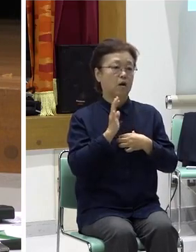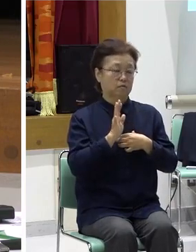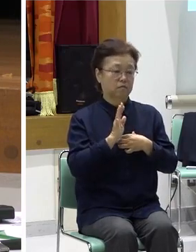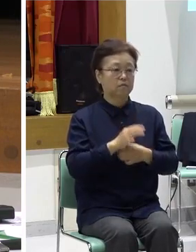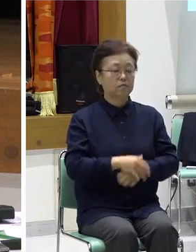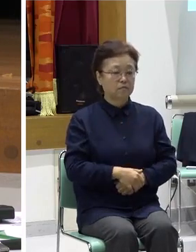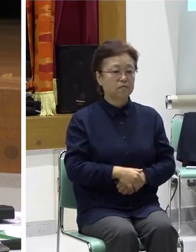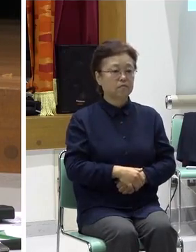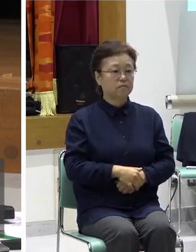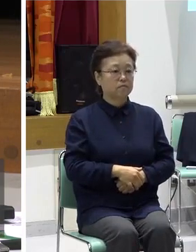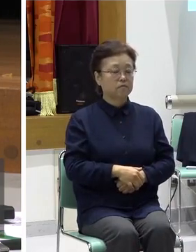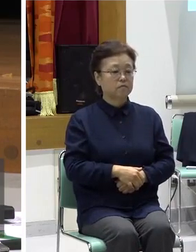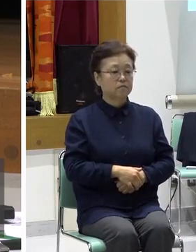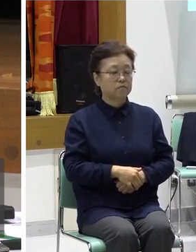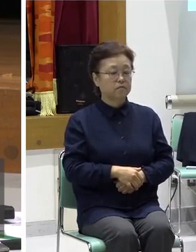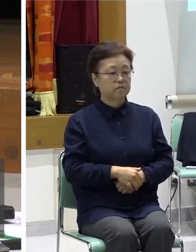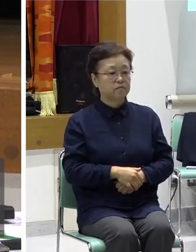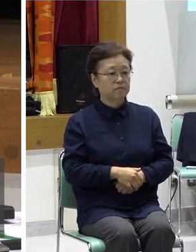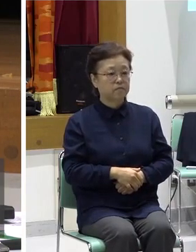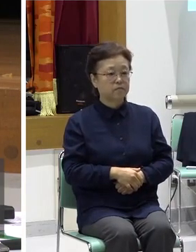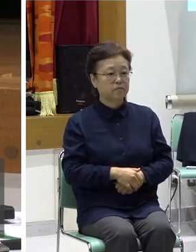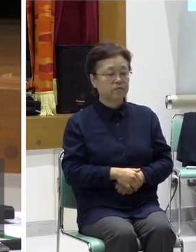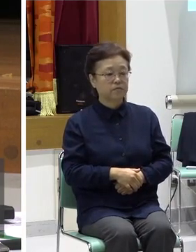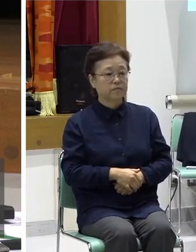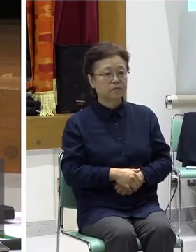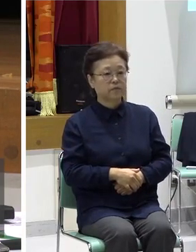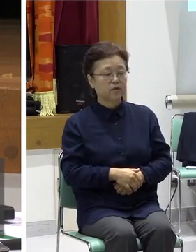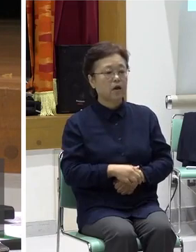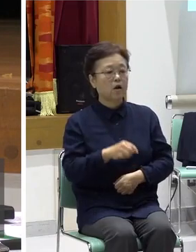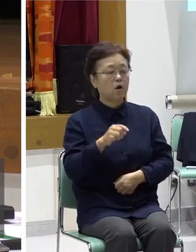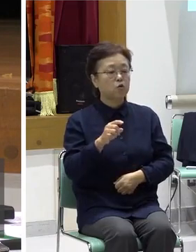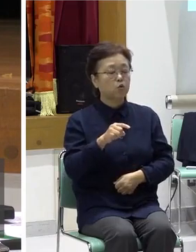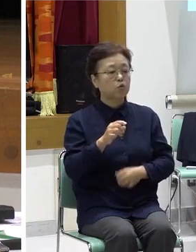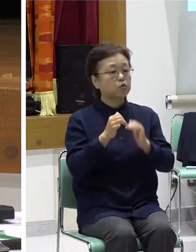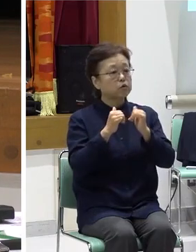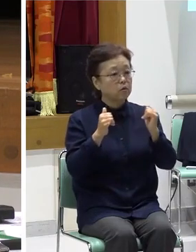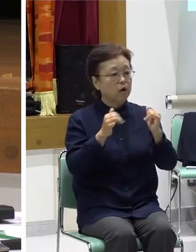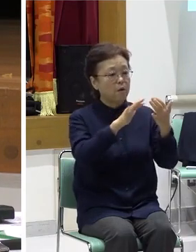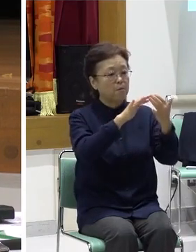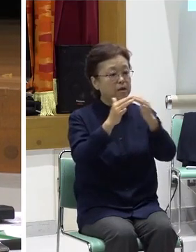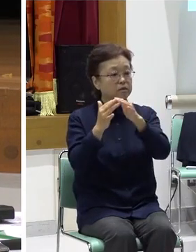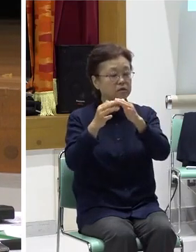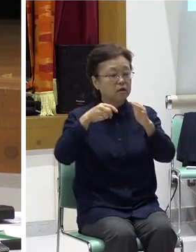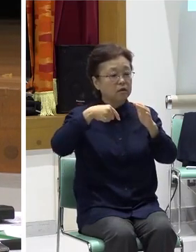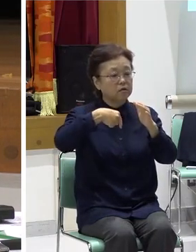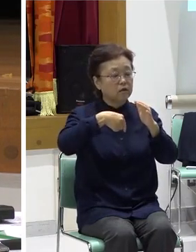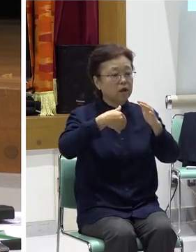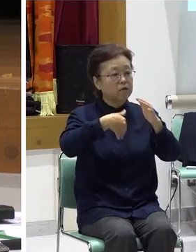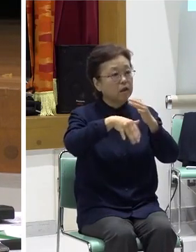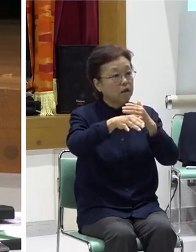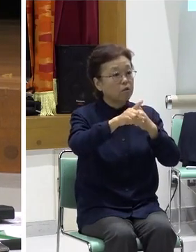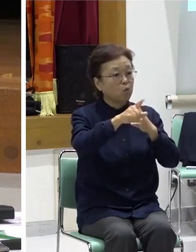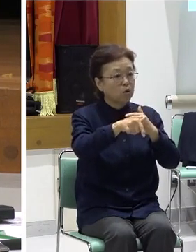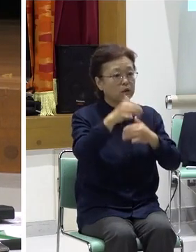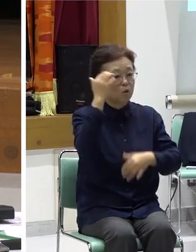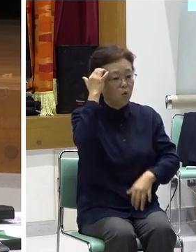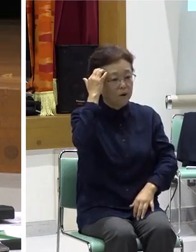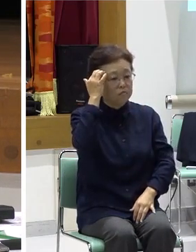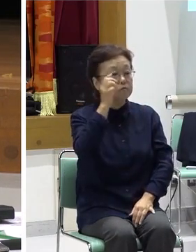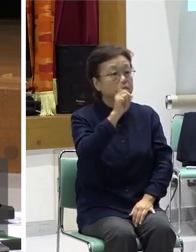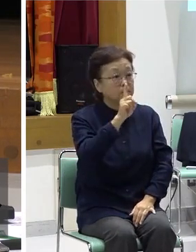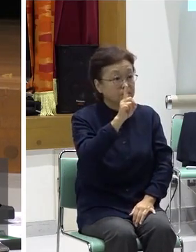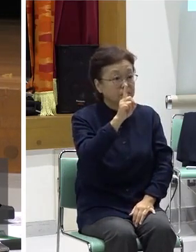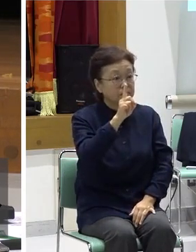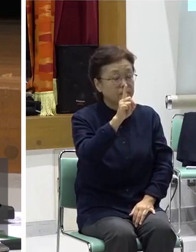で、あとそういう方たちが街の中でどんなことを困っているかって言いますと、今街の中ってすごくね便利になっていると思うん